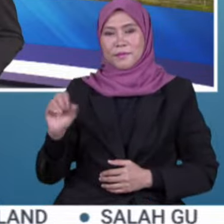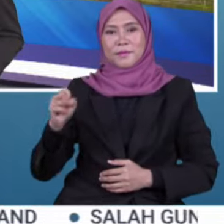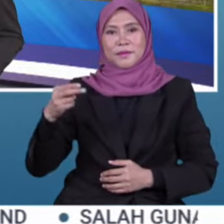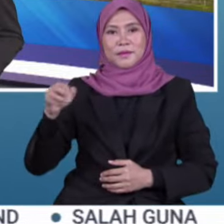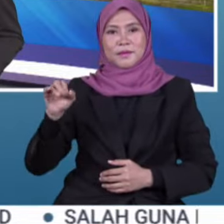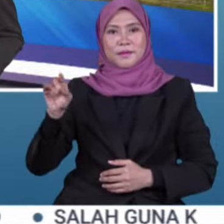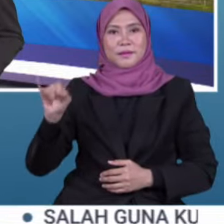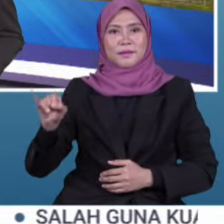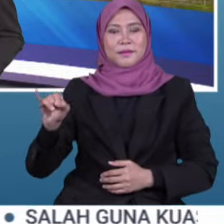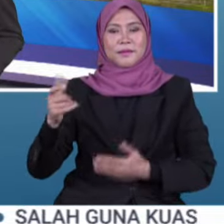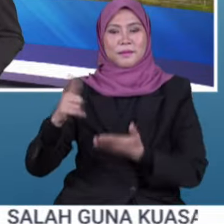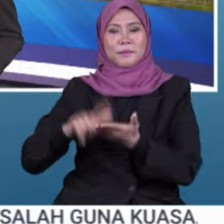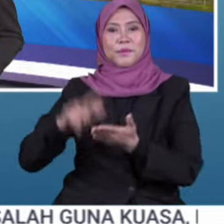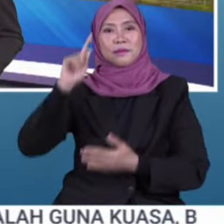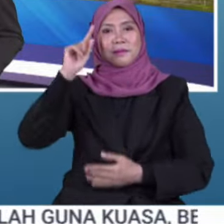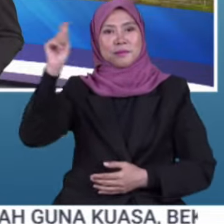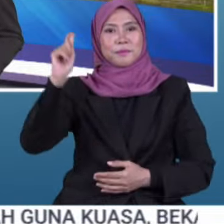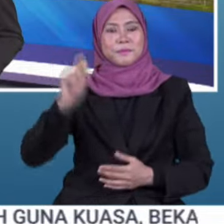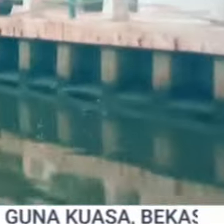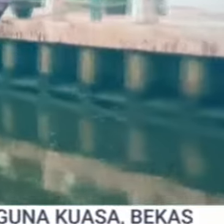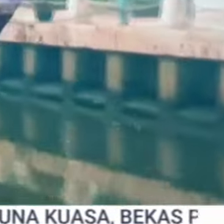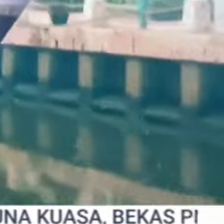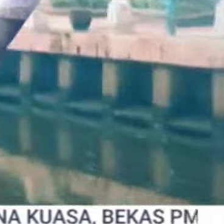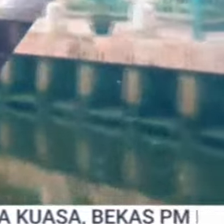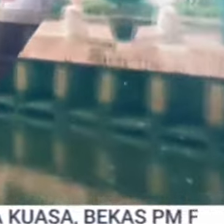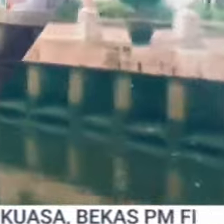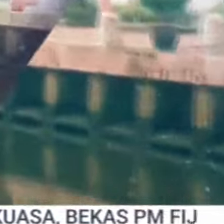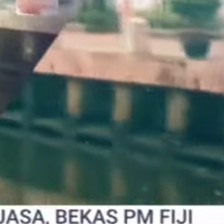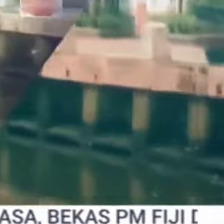dengan laporan-laporan dari Terengganu.